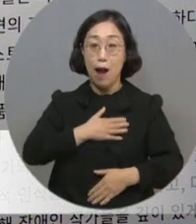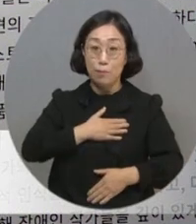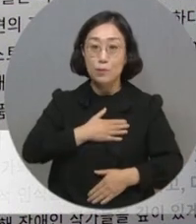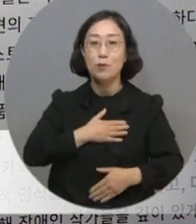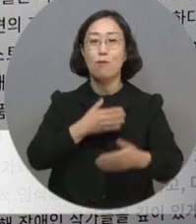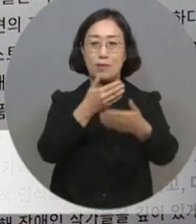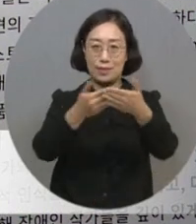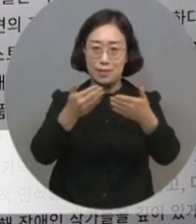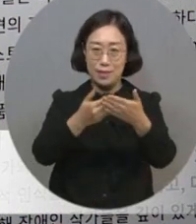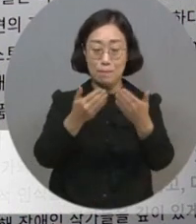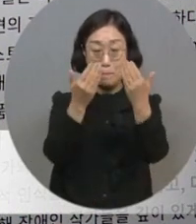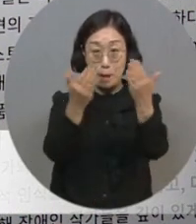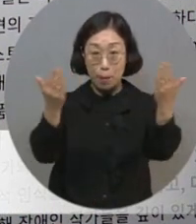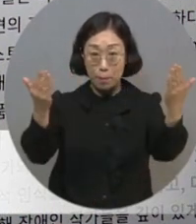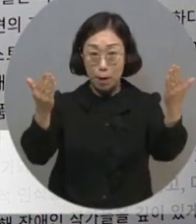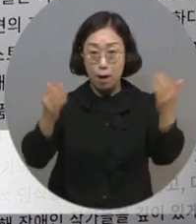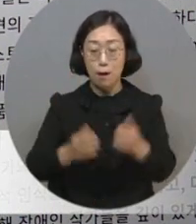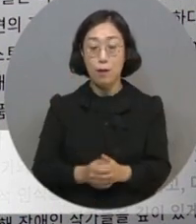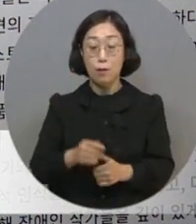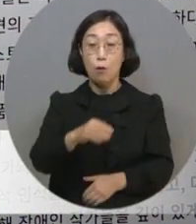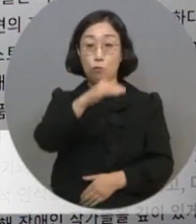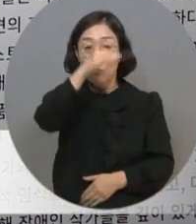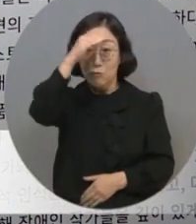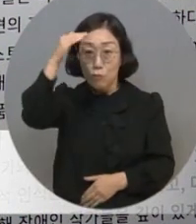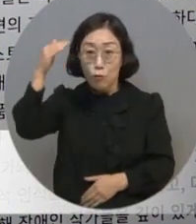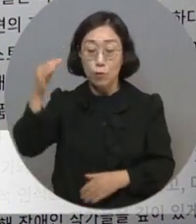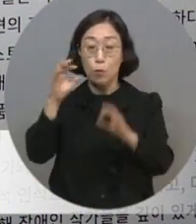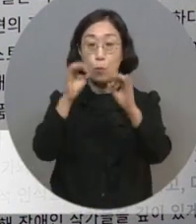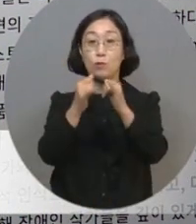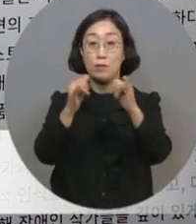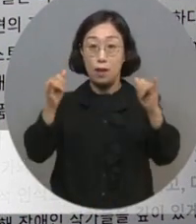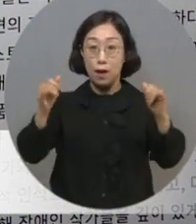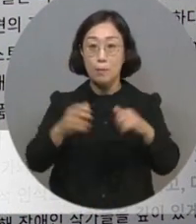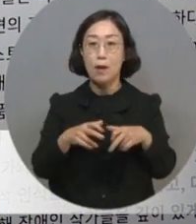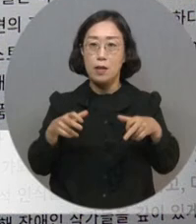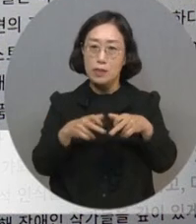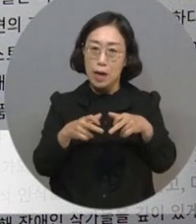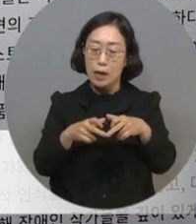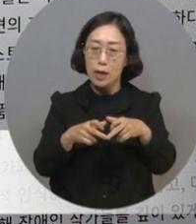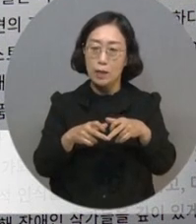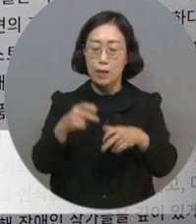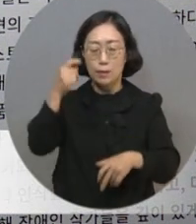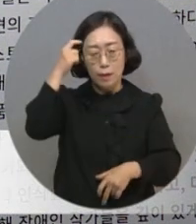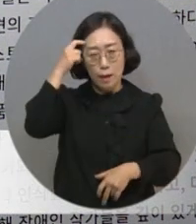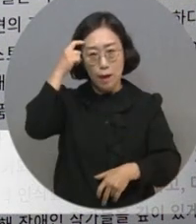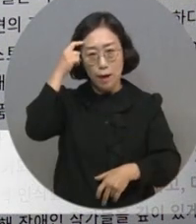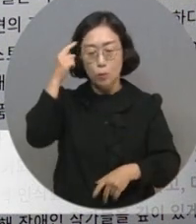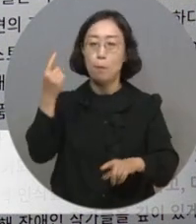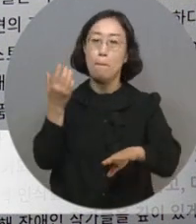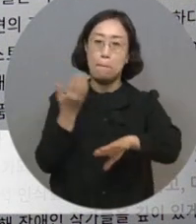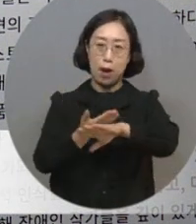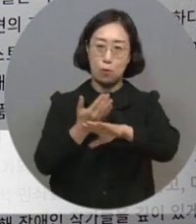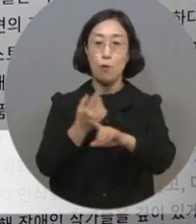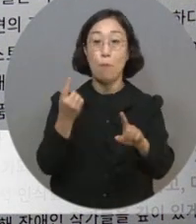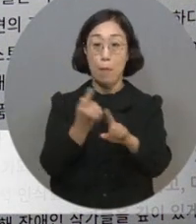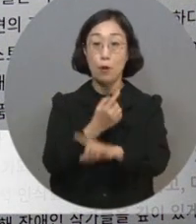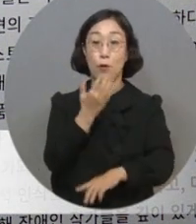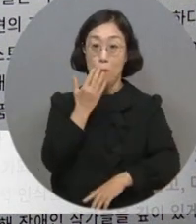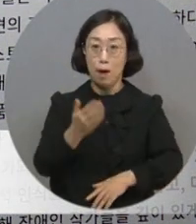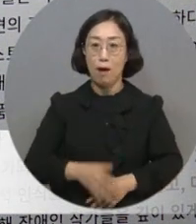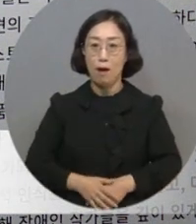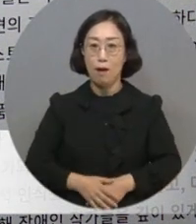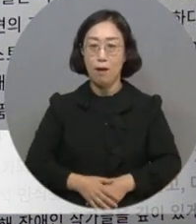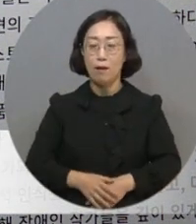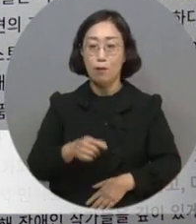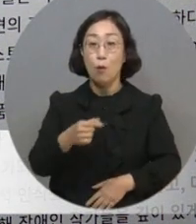전시입니다. 이번 전시를 통해서 관람객들은 장애를 바라보는 시각이 조금 더 달라졌으면 좋겠고 그런